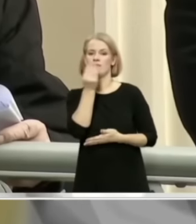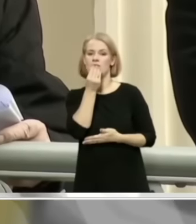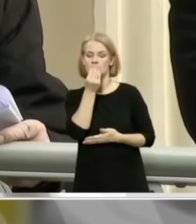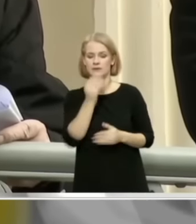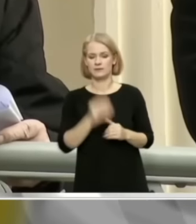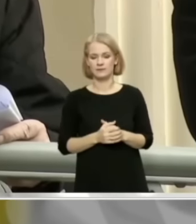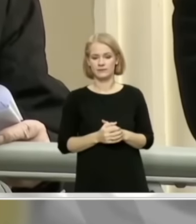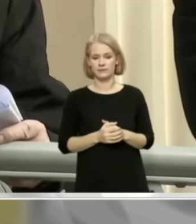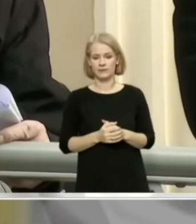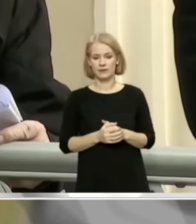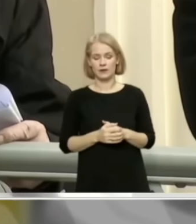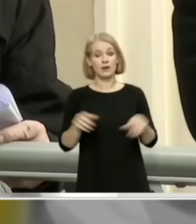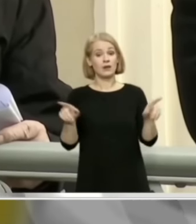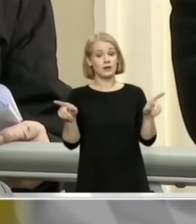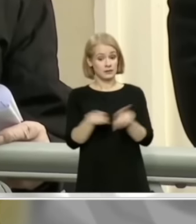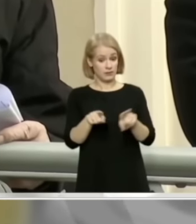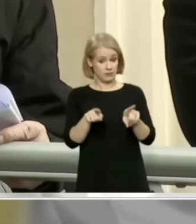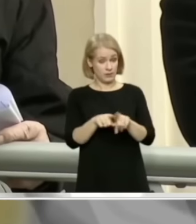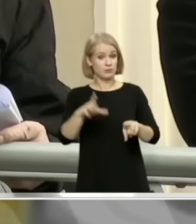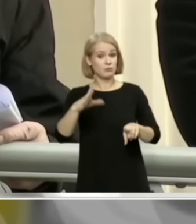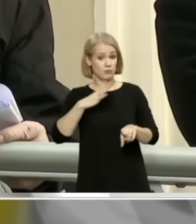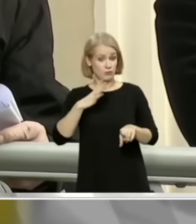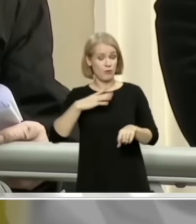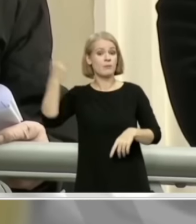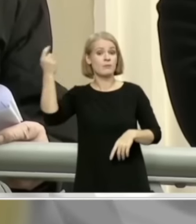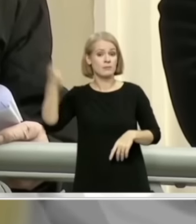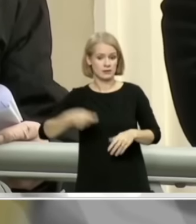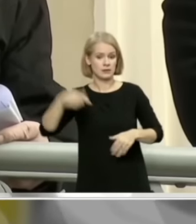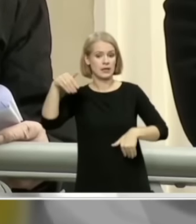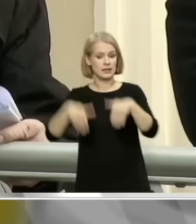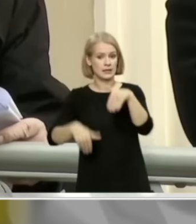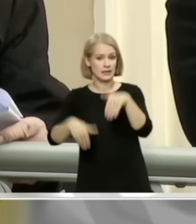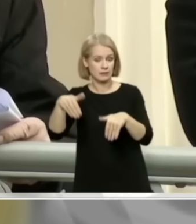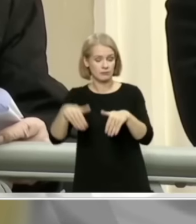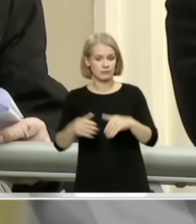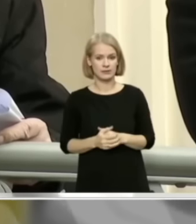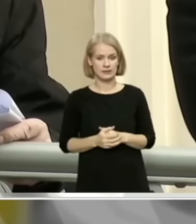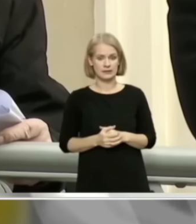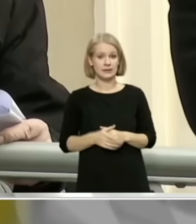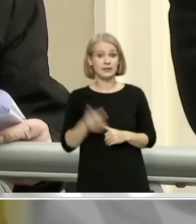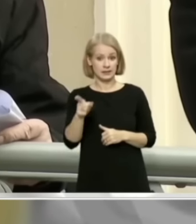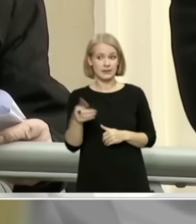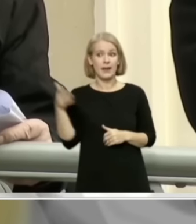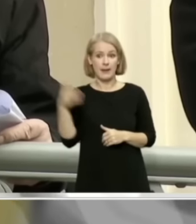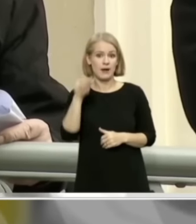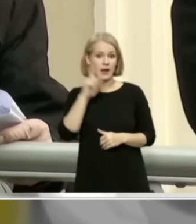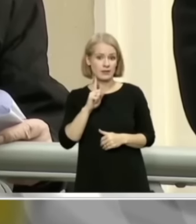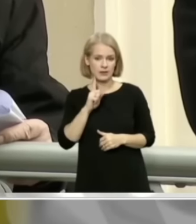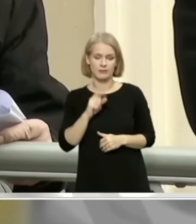Lietuvos prezidento rinkimus. Gaila, kad nelaimėjo.